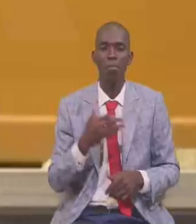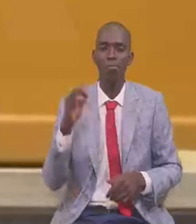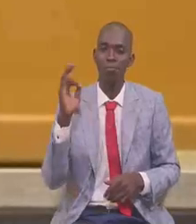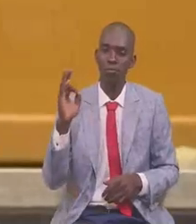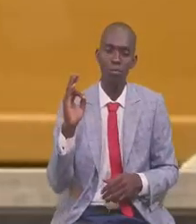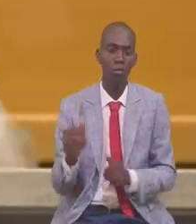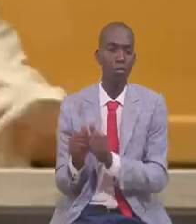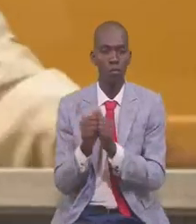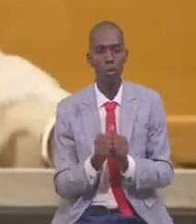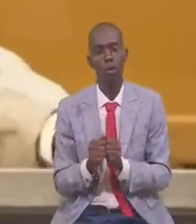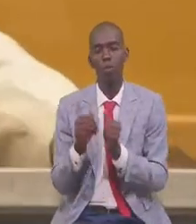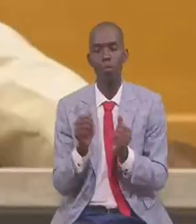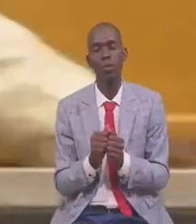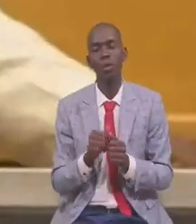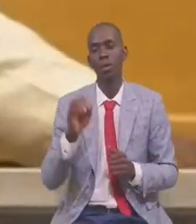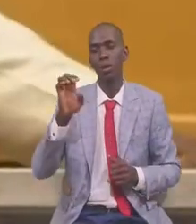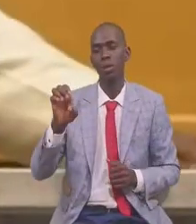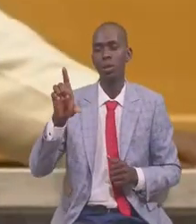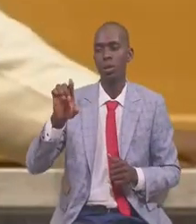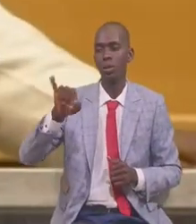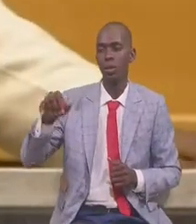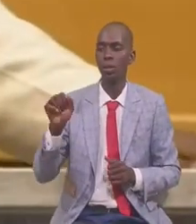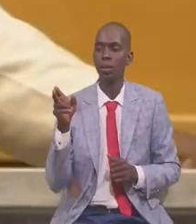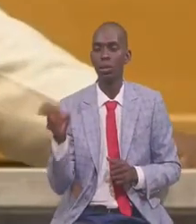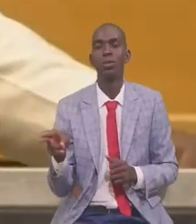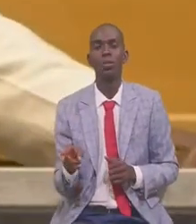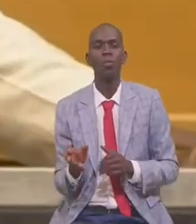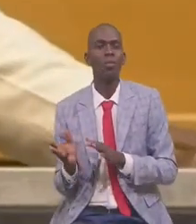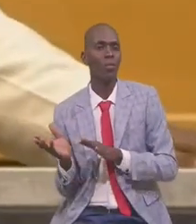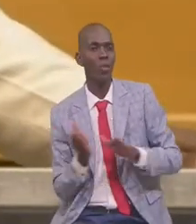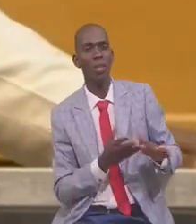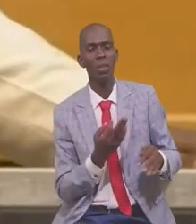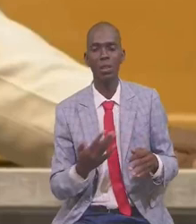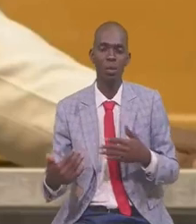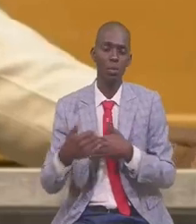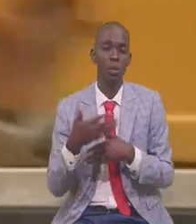Il a brûlé le pont derrière. Il y a des choses que nous devons brûler.